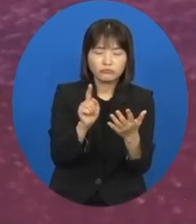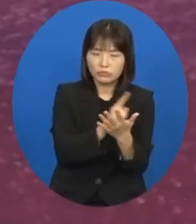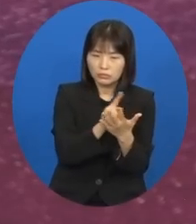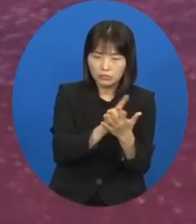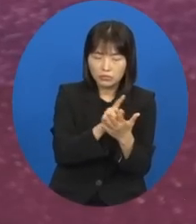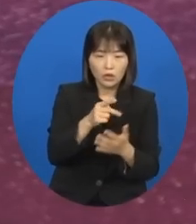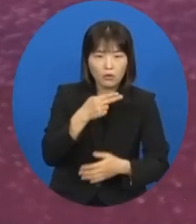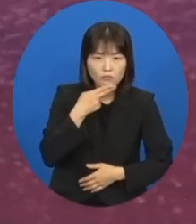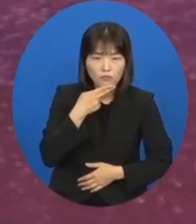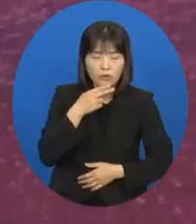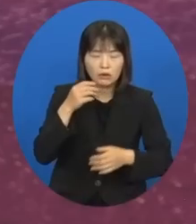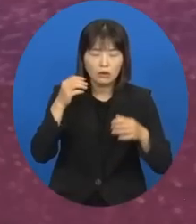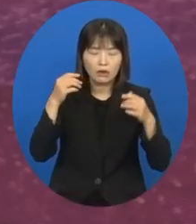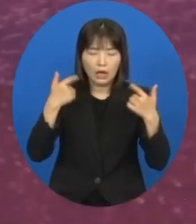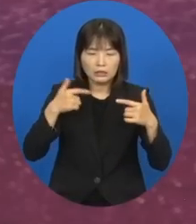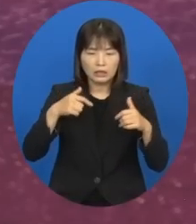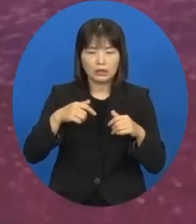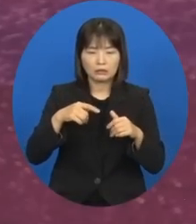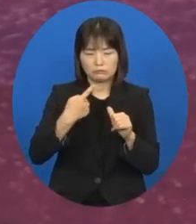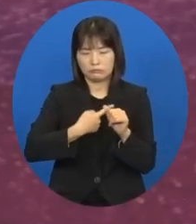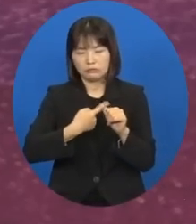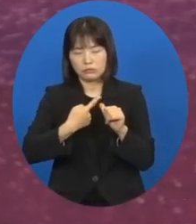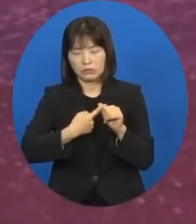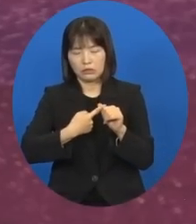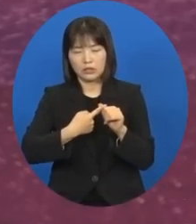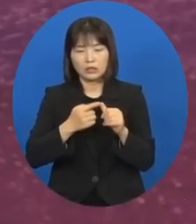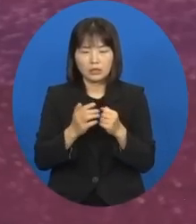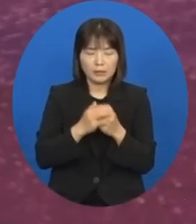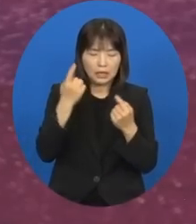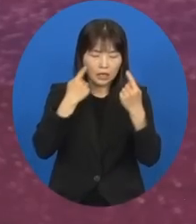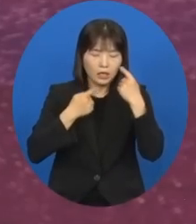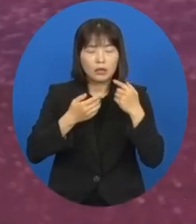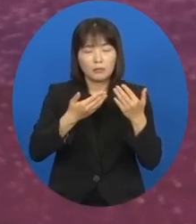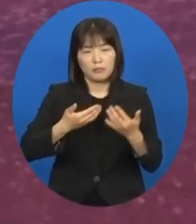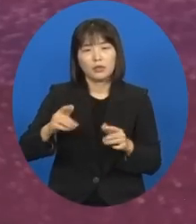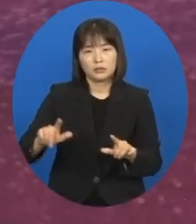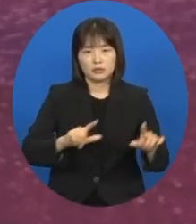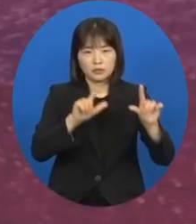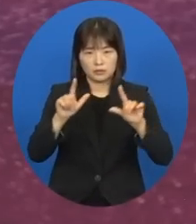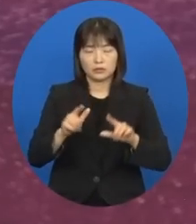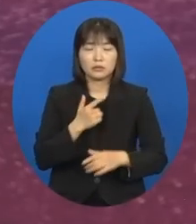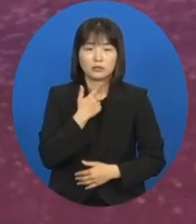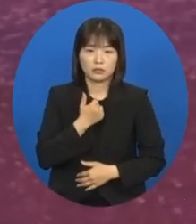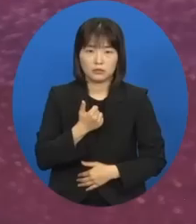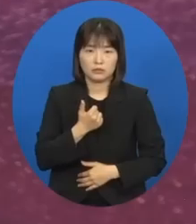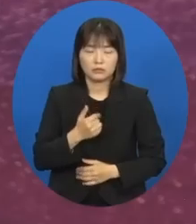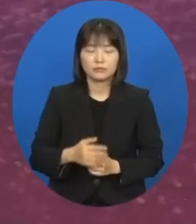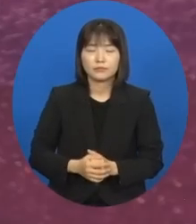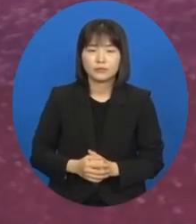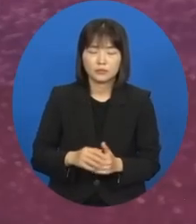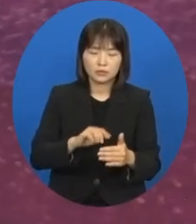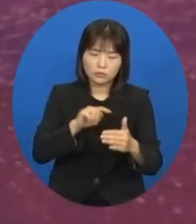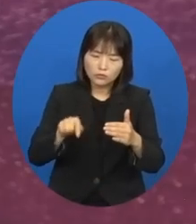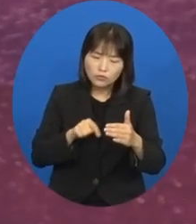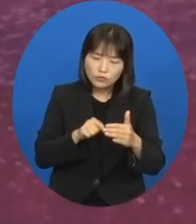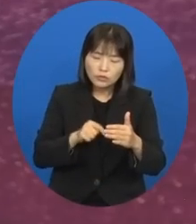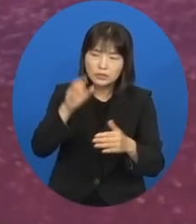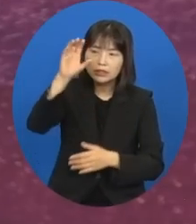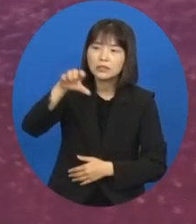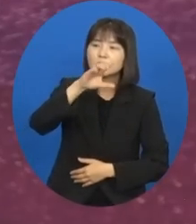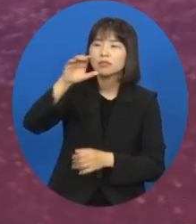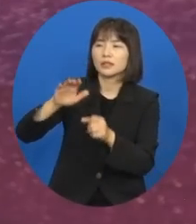늘 놀림받고 그래서 상처 입고 그렇게 살아왔거든요 그러던 중에 십자가의 사랑을